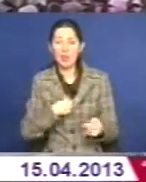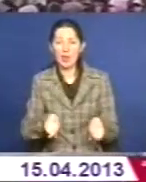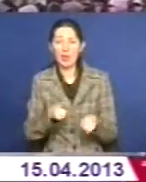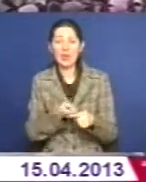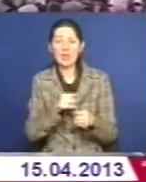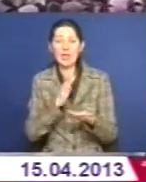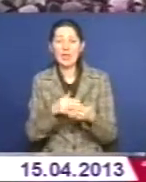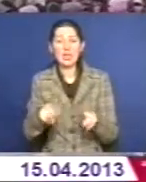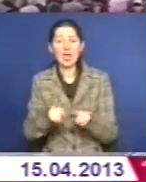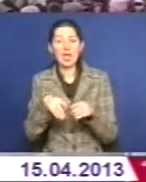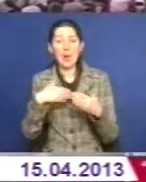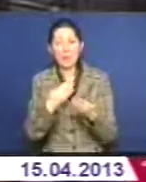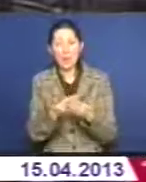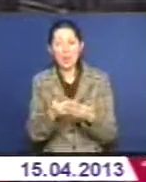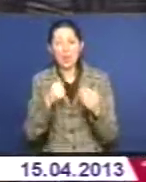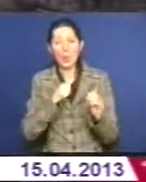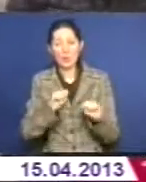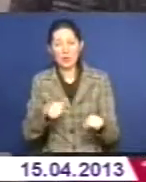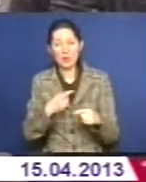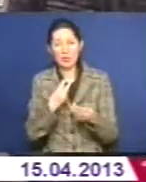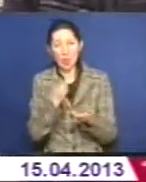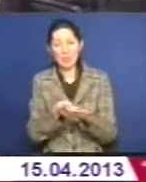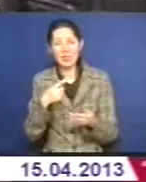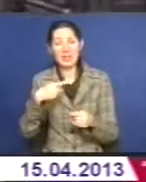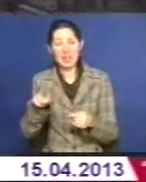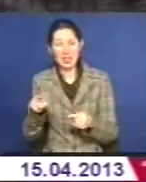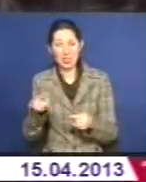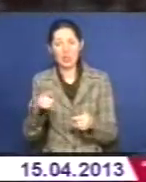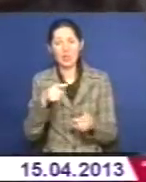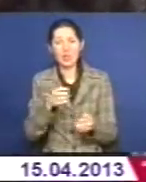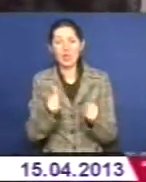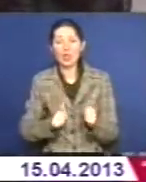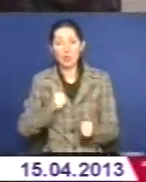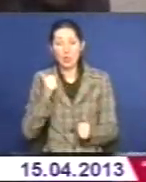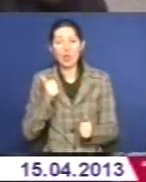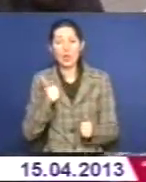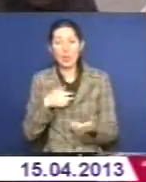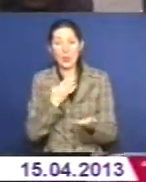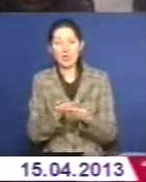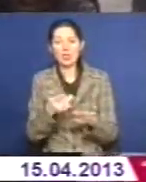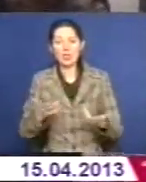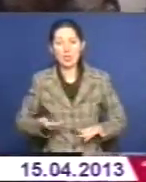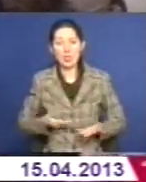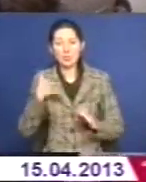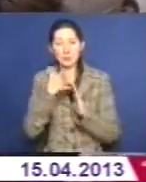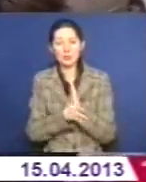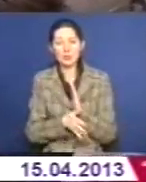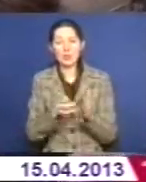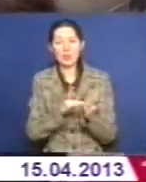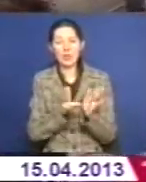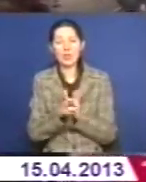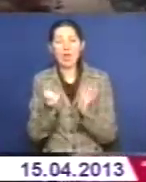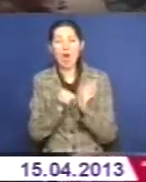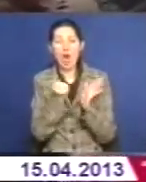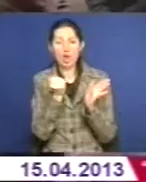іншим достойний приклад життя. Розумієте, розп'явся Ісус, розпинали за нас. І ми, я, наприклад,